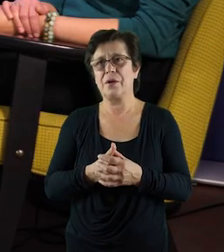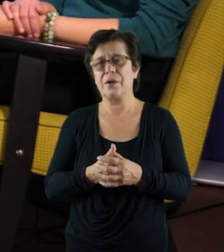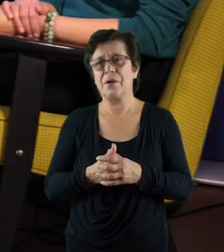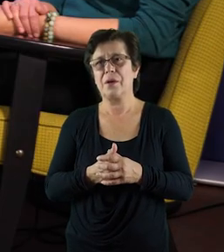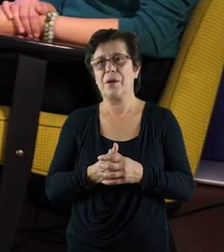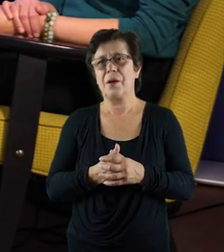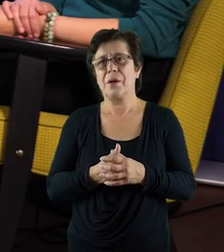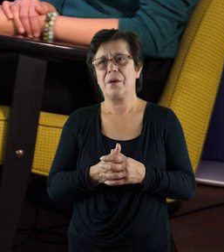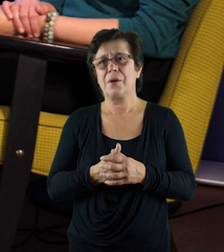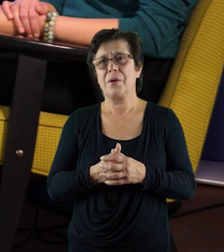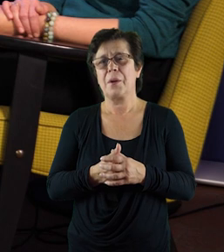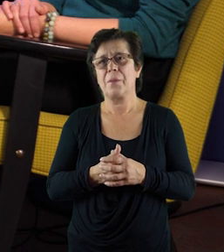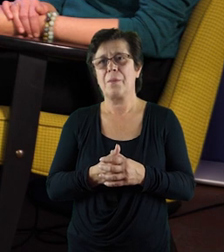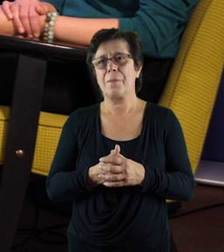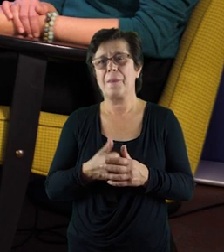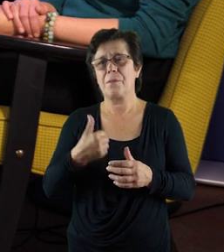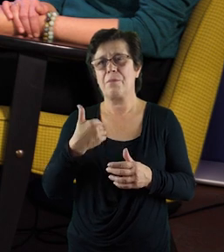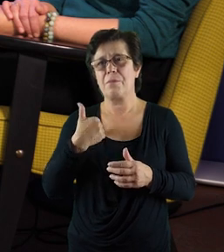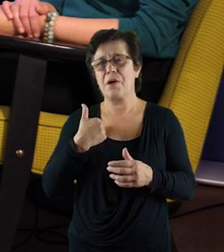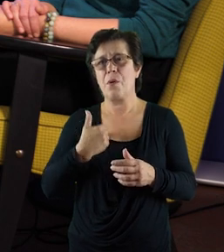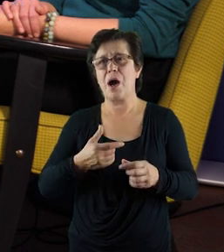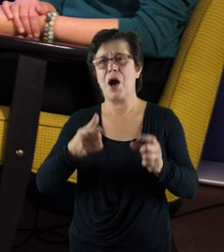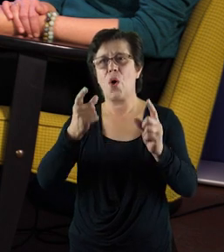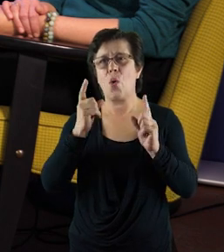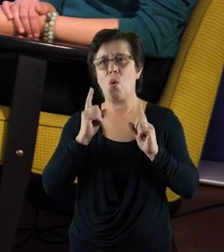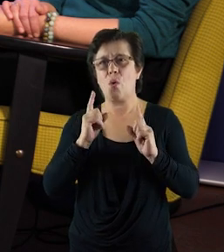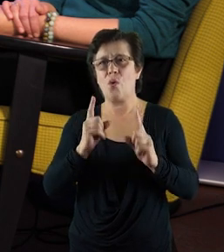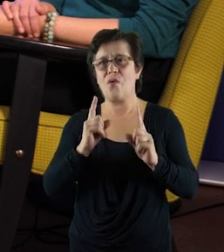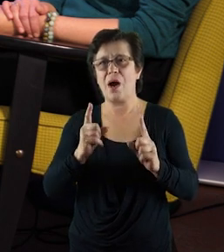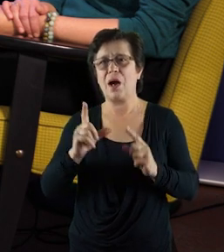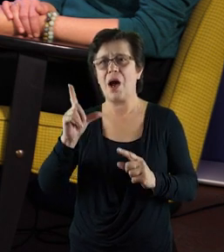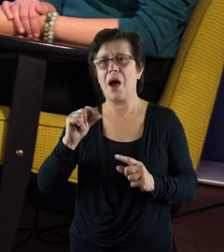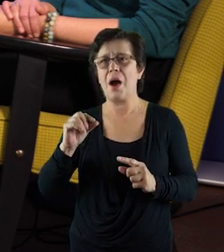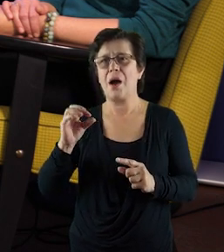gdzie pojawiła się taka uwaga Jul Przyb,